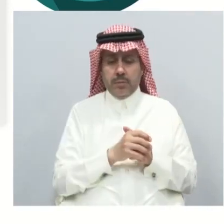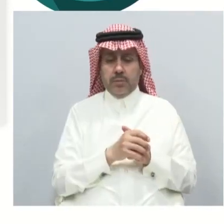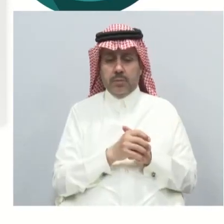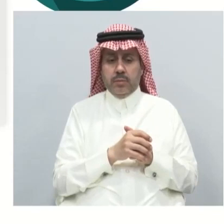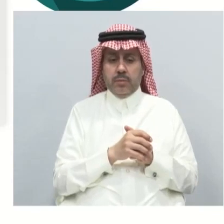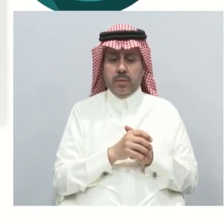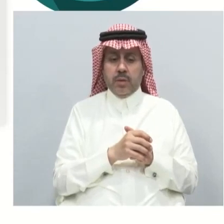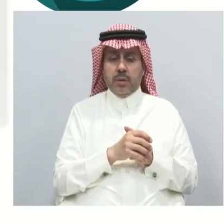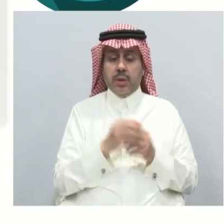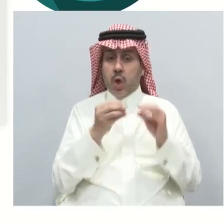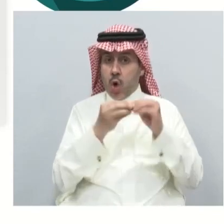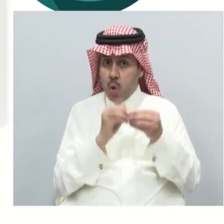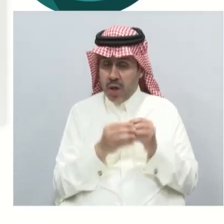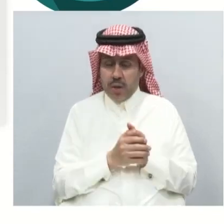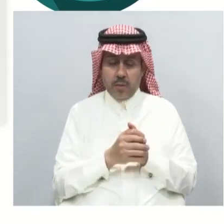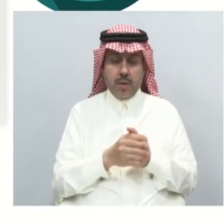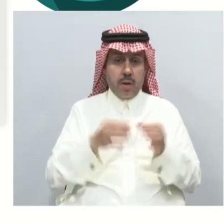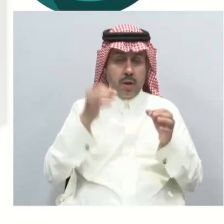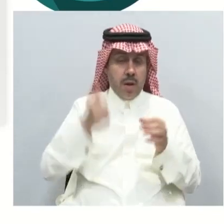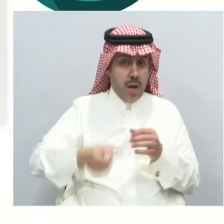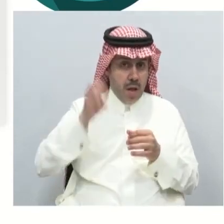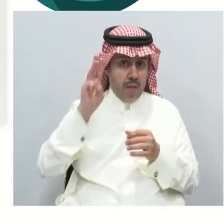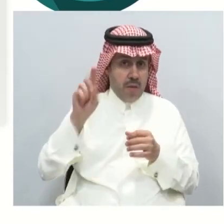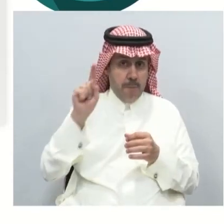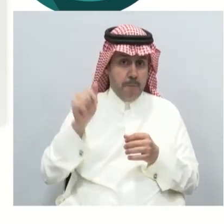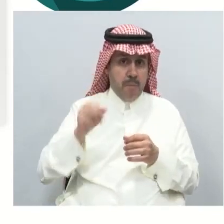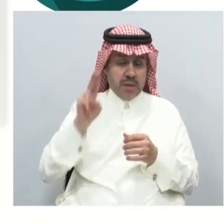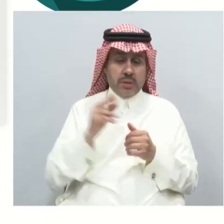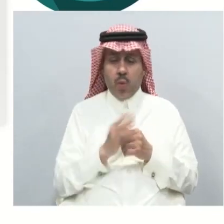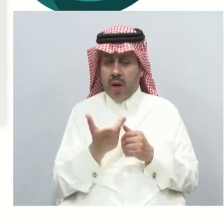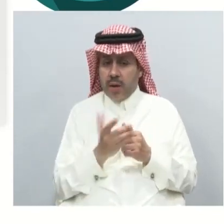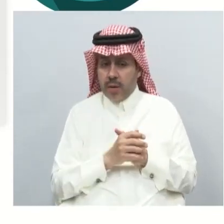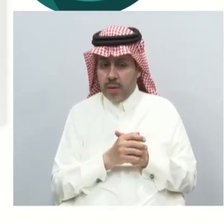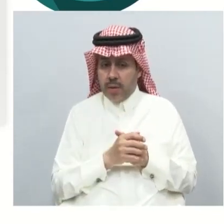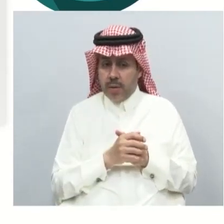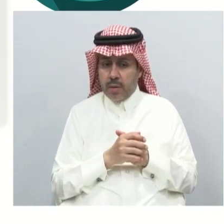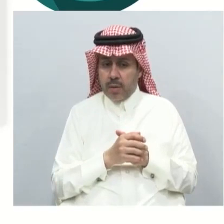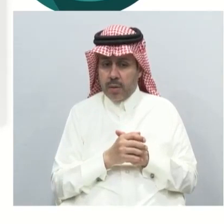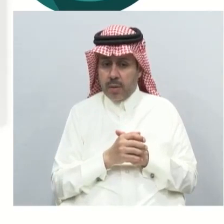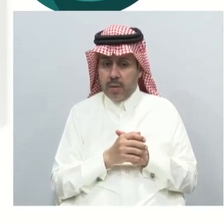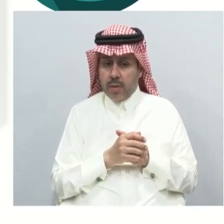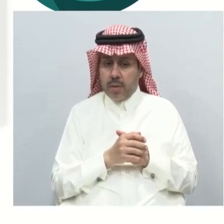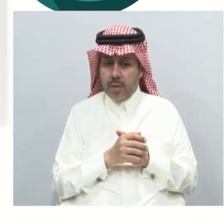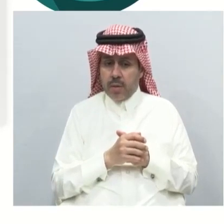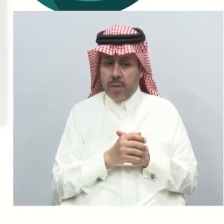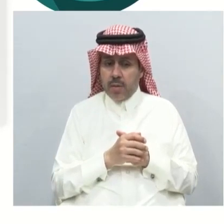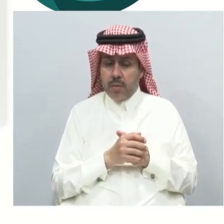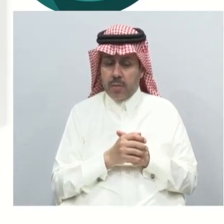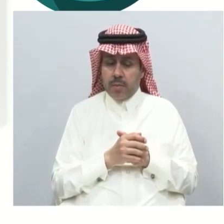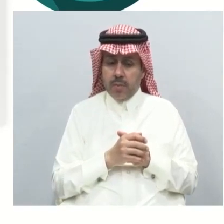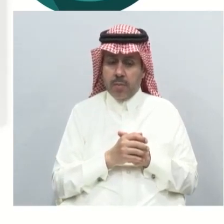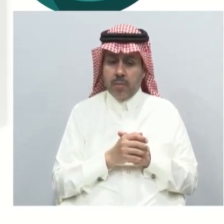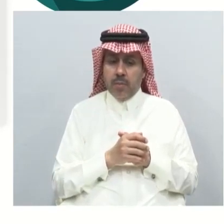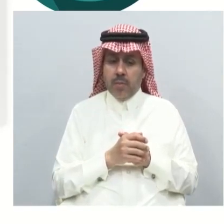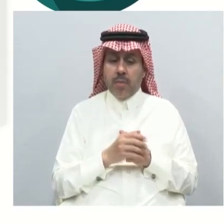سيهدين فما رايكم اين الاثبات واين النفي نعم بلا شك ان انني براء مما تعبدون